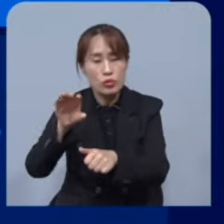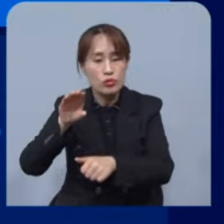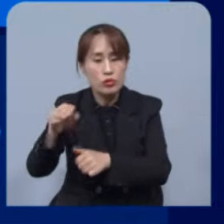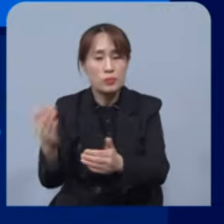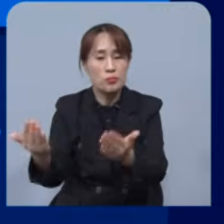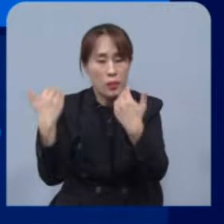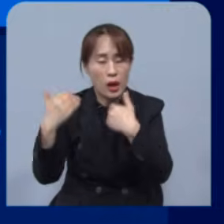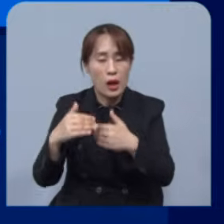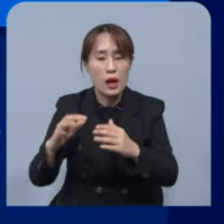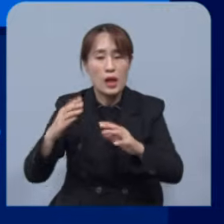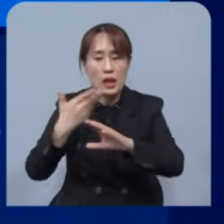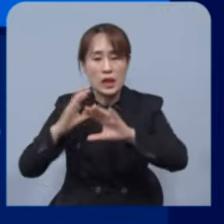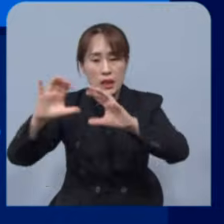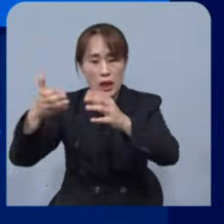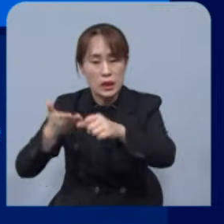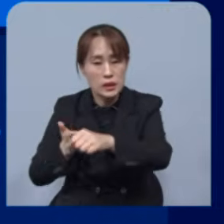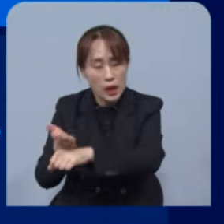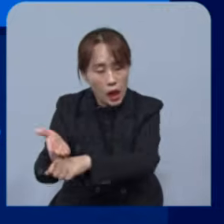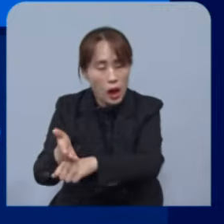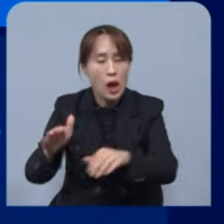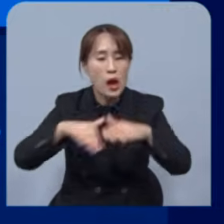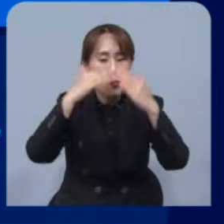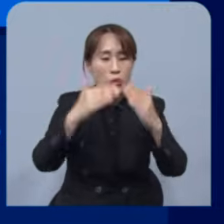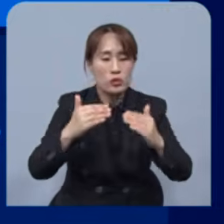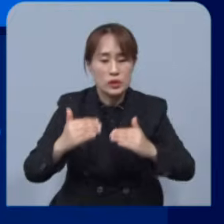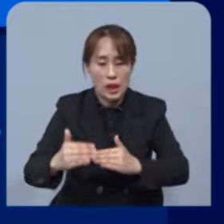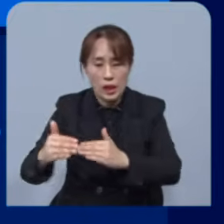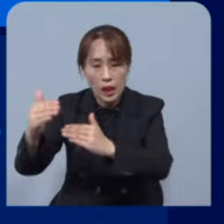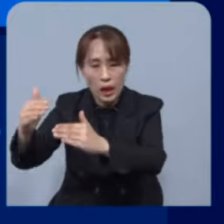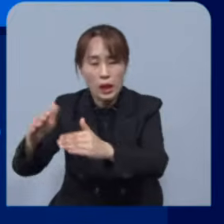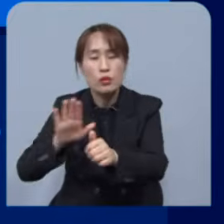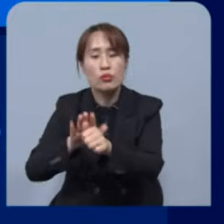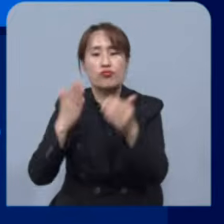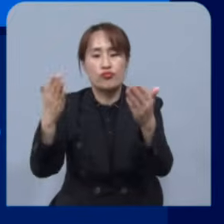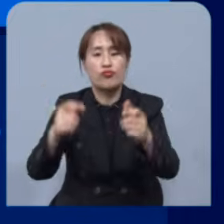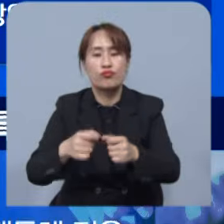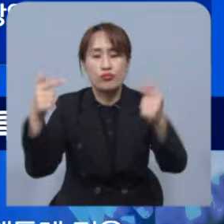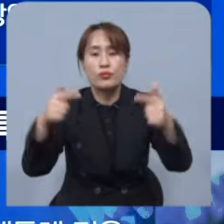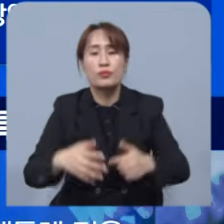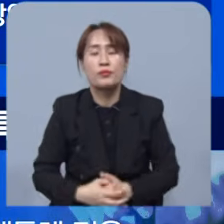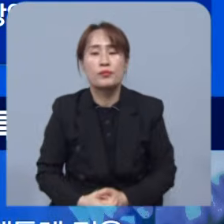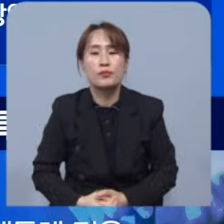글로벌 진출까지 창업의 전 주기 지원을 강화하겠습니다.